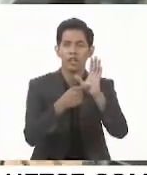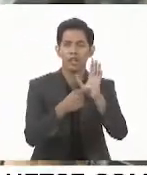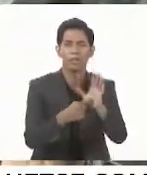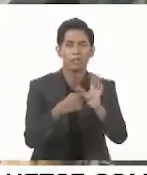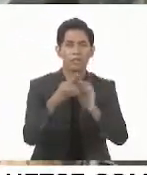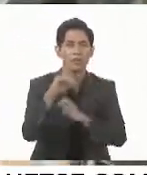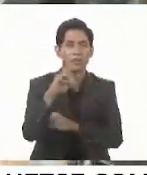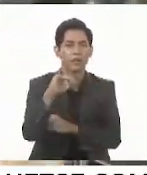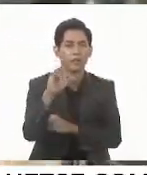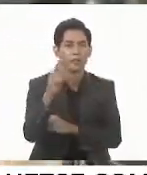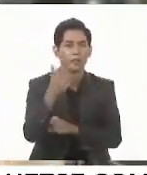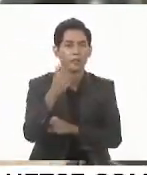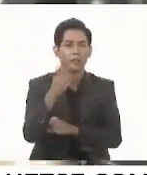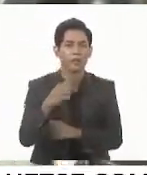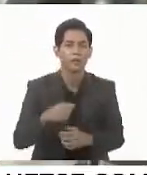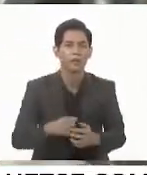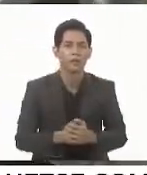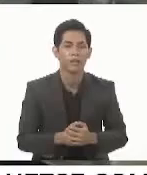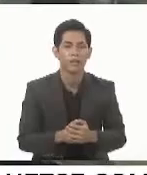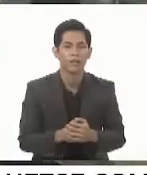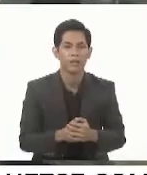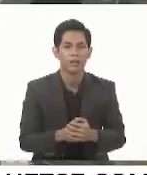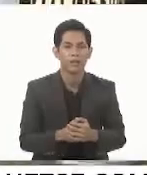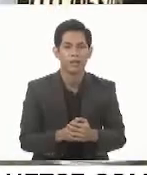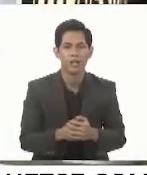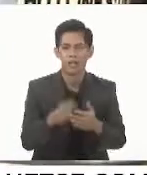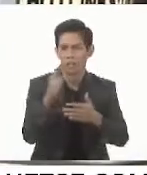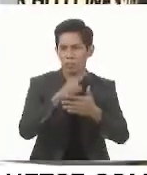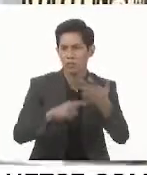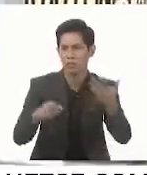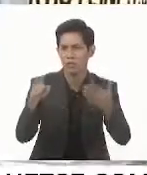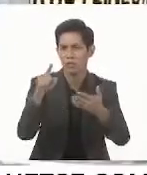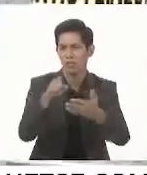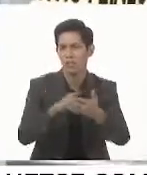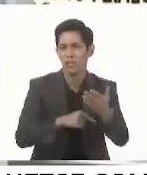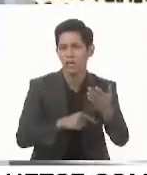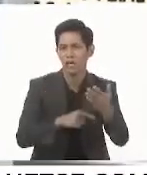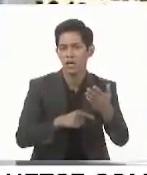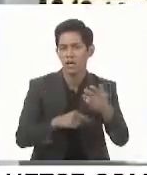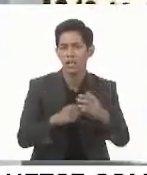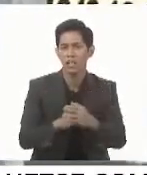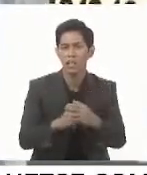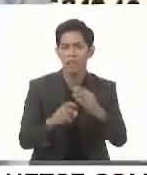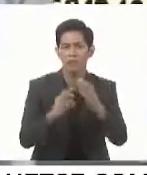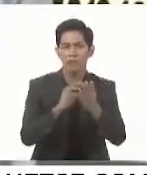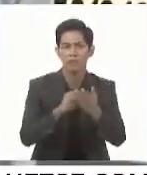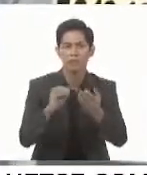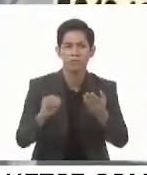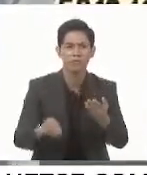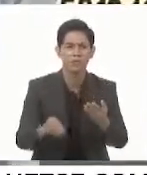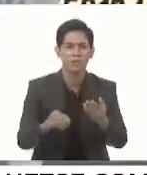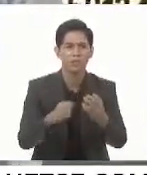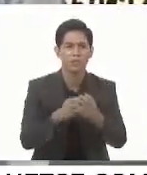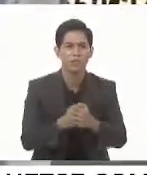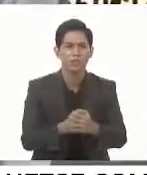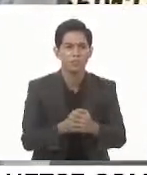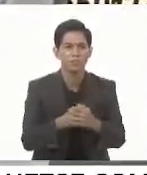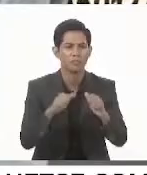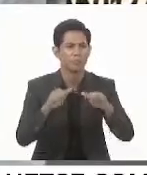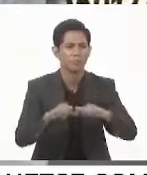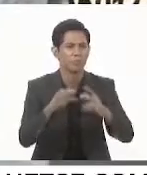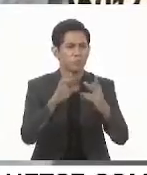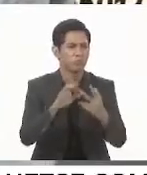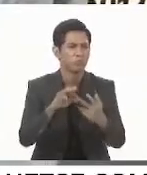Cebu Governor Gwendolyn Garcia na kansilahin o bawiin ng ordinansa na optional lang ang pagsusuot ng face mask sa